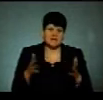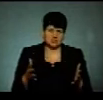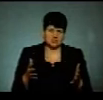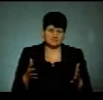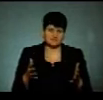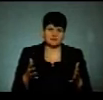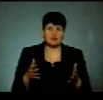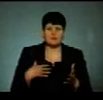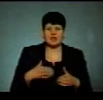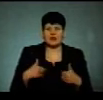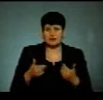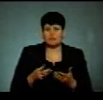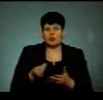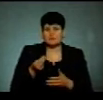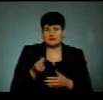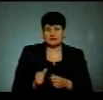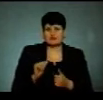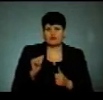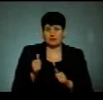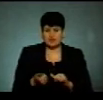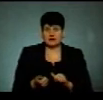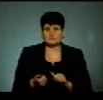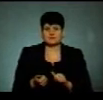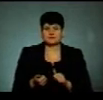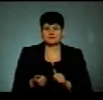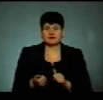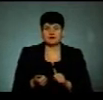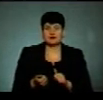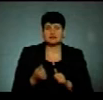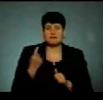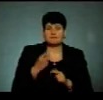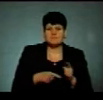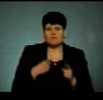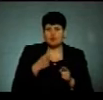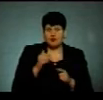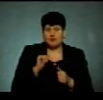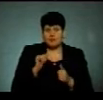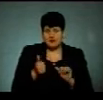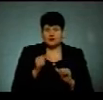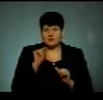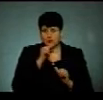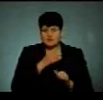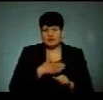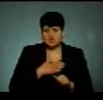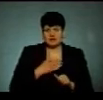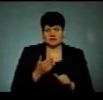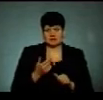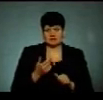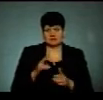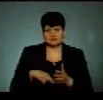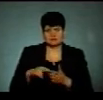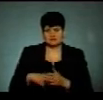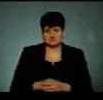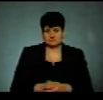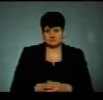ми радимо платити наперед, тобто за півгодини, хоча б за півроку наперед, щоб економити на комісії. Тобто